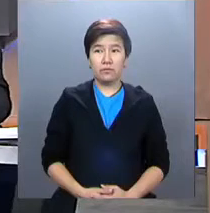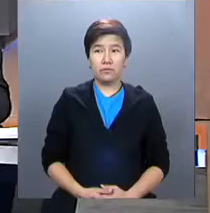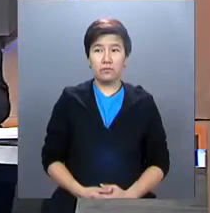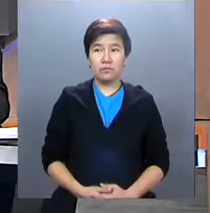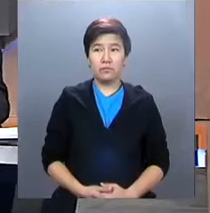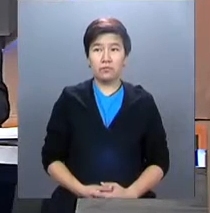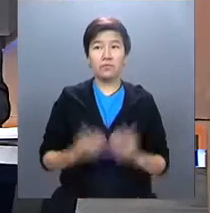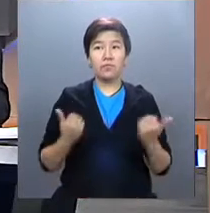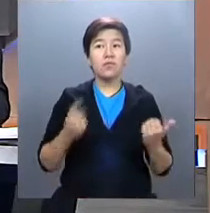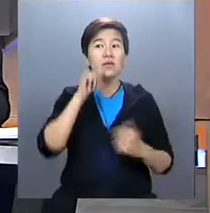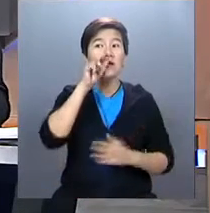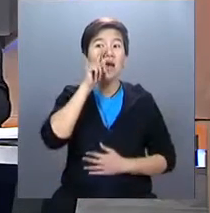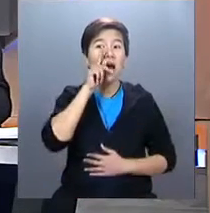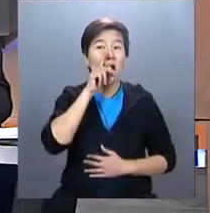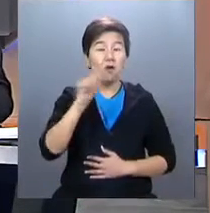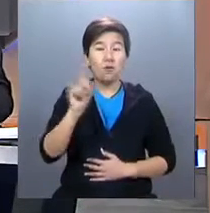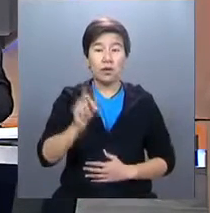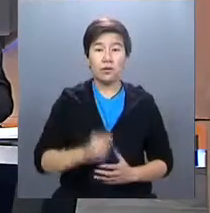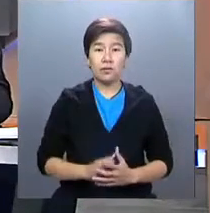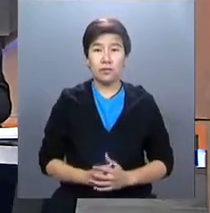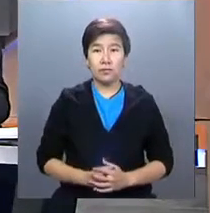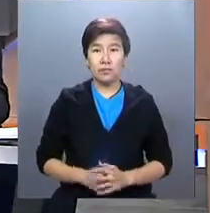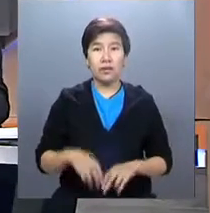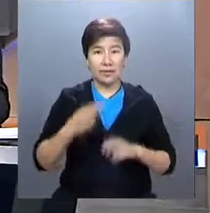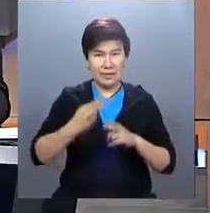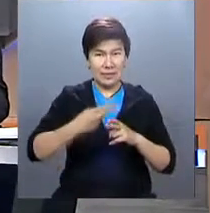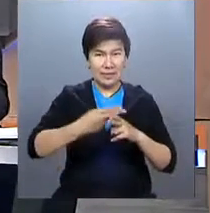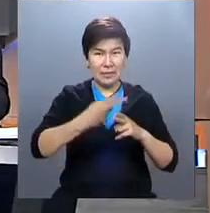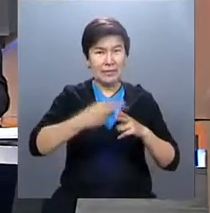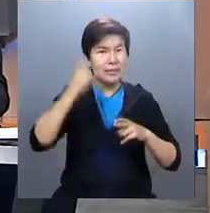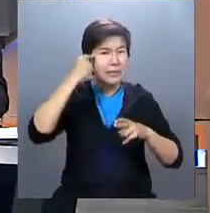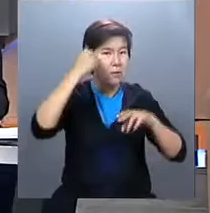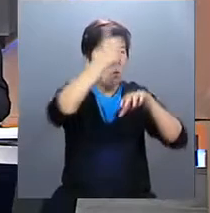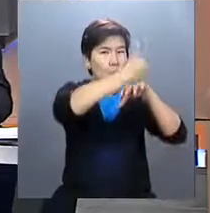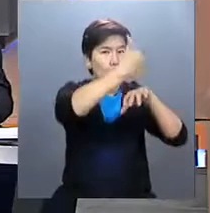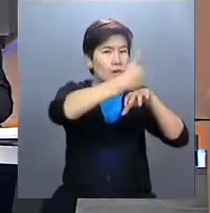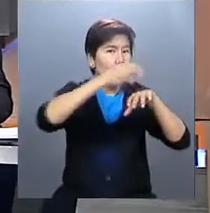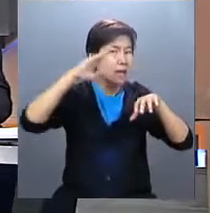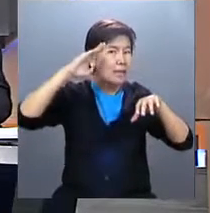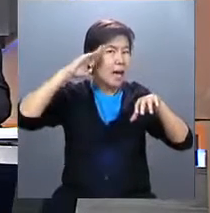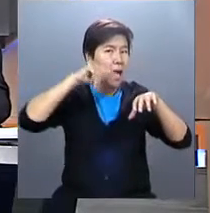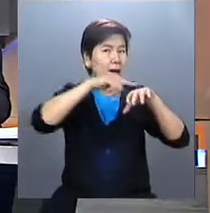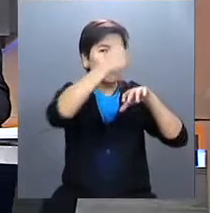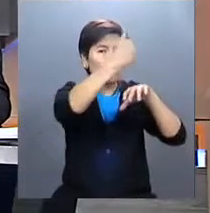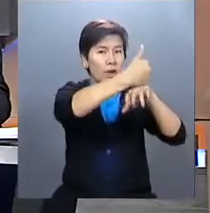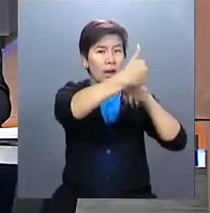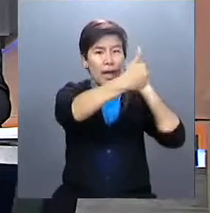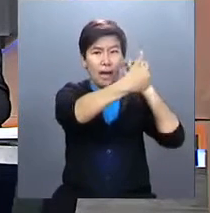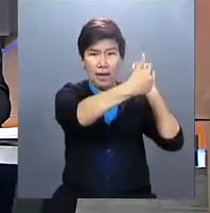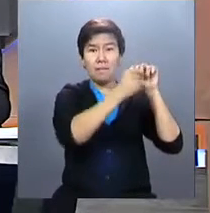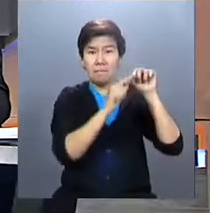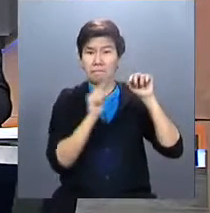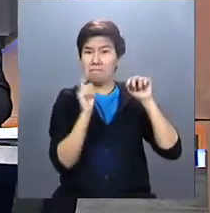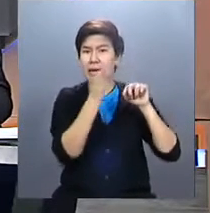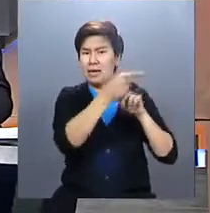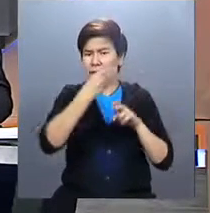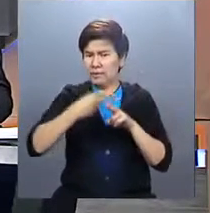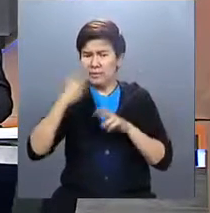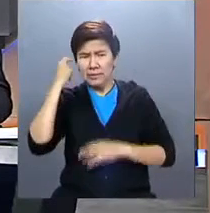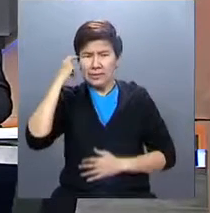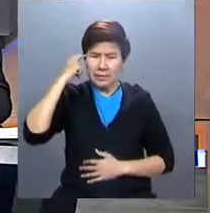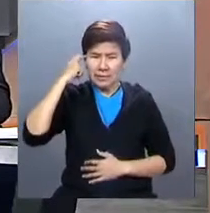ท่ามกลางกระแสข่าวที่คาดการณ์กันถึงชื่อของผู้บัญชาการทหารบกคนใหม่ในบัญชีการปรับย้ายนายทหารประจำปี2559